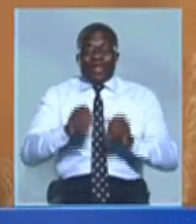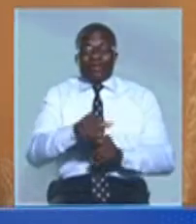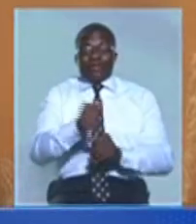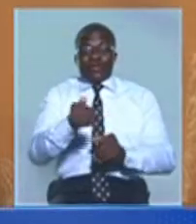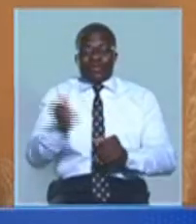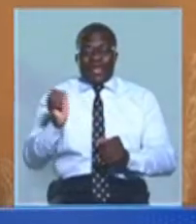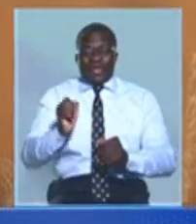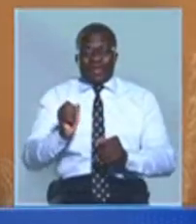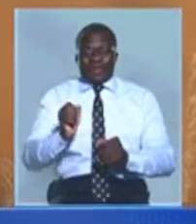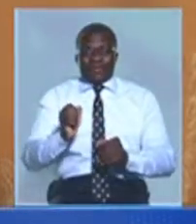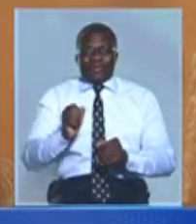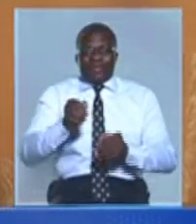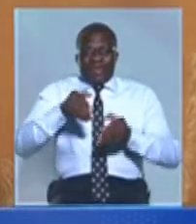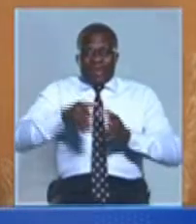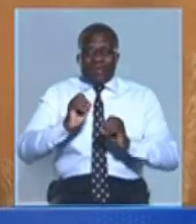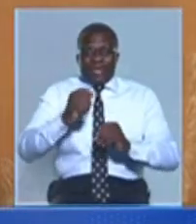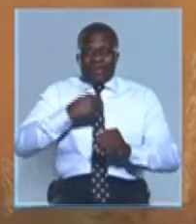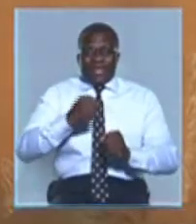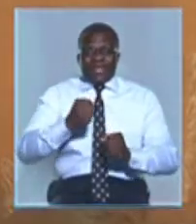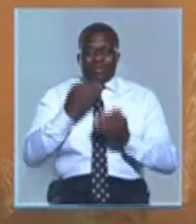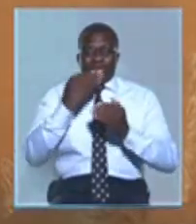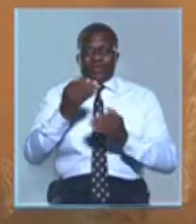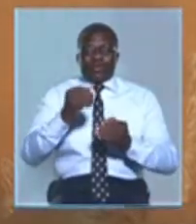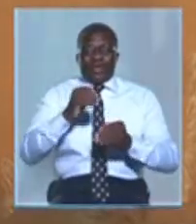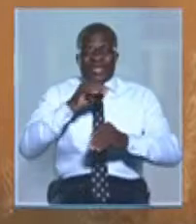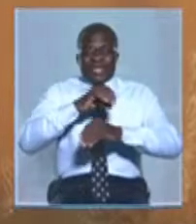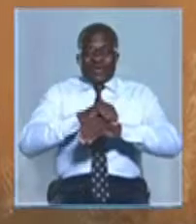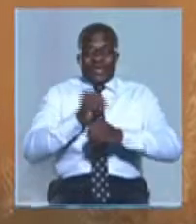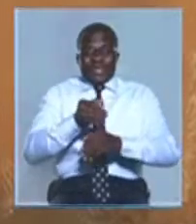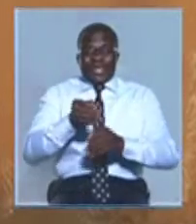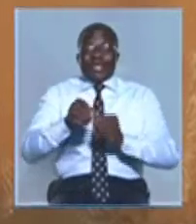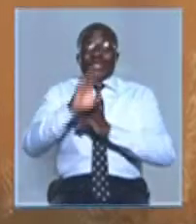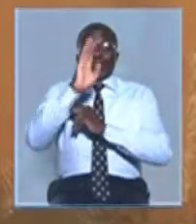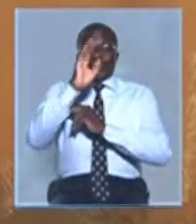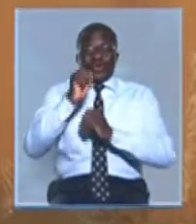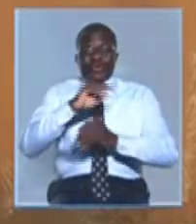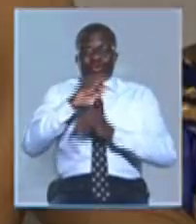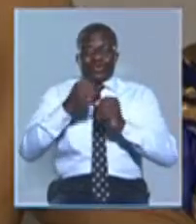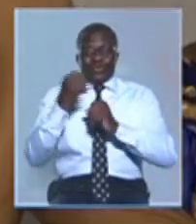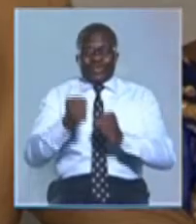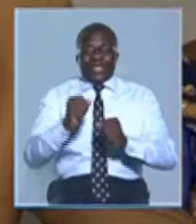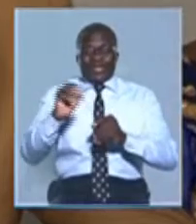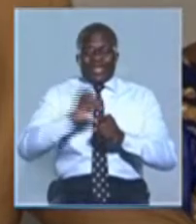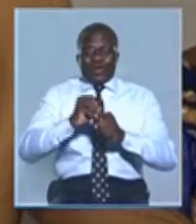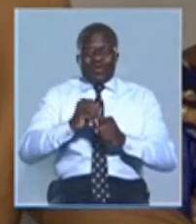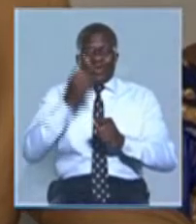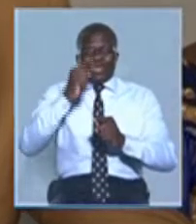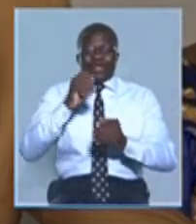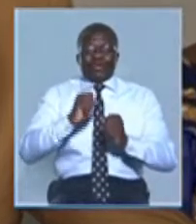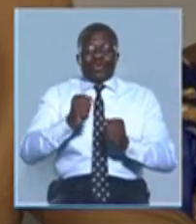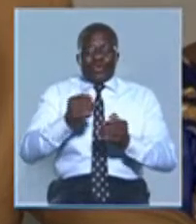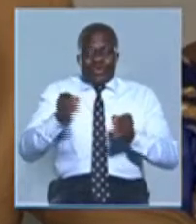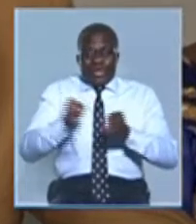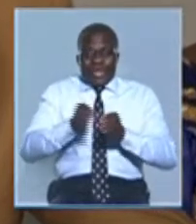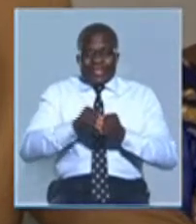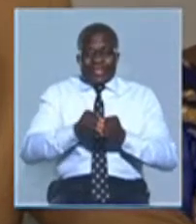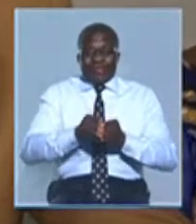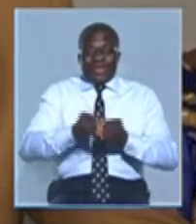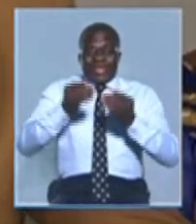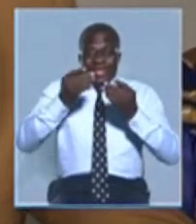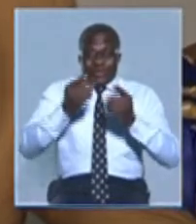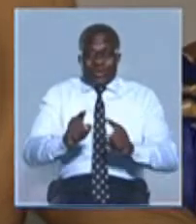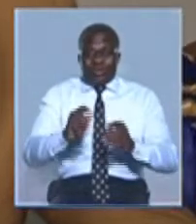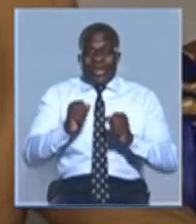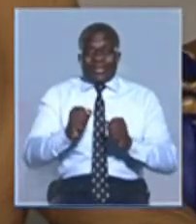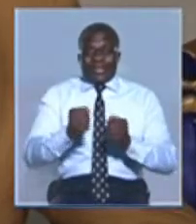part, permettez-moi de remercier l'Éternel Dieu Tout-Puissant qui a œuvré pour que la présente Assemblée générale